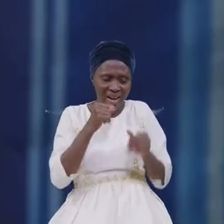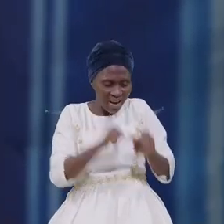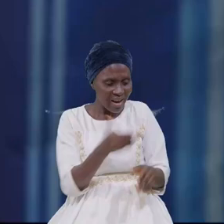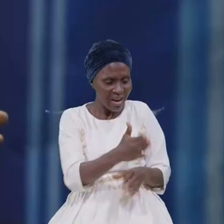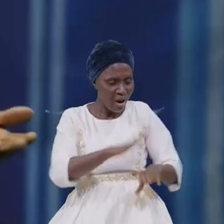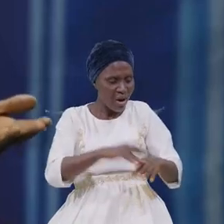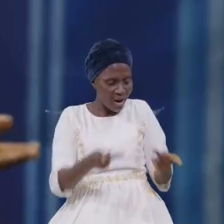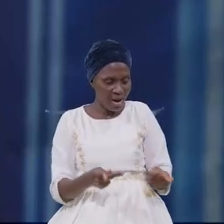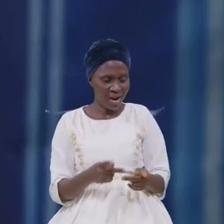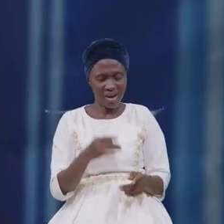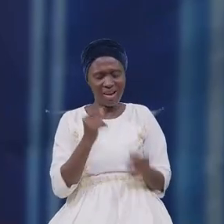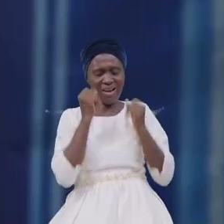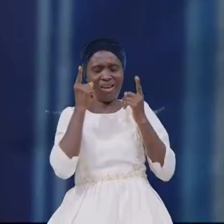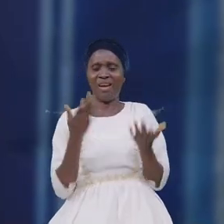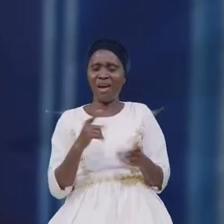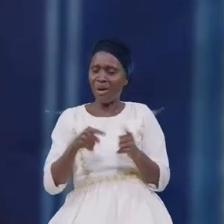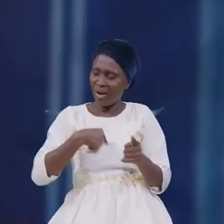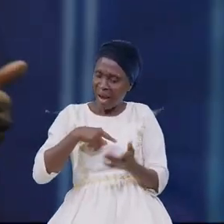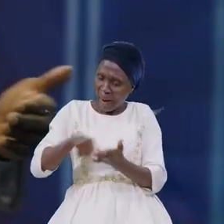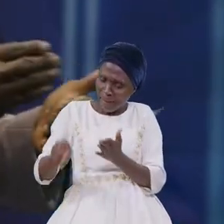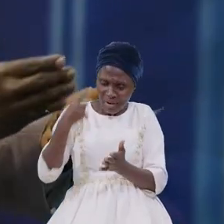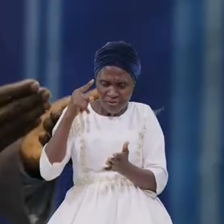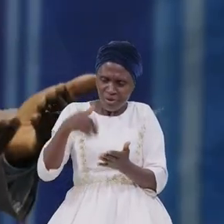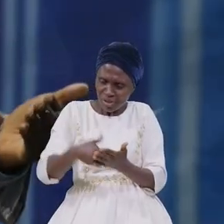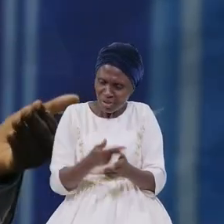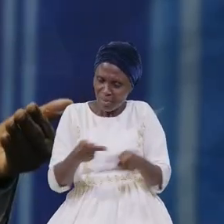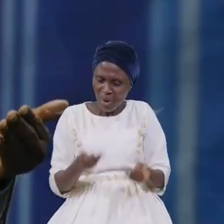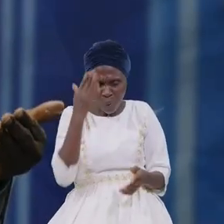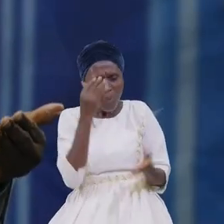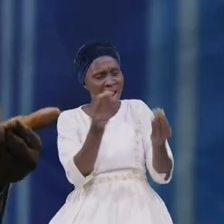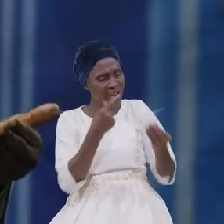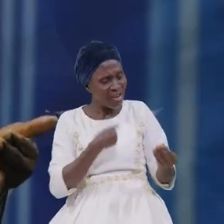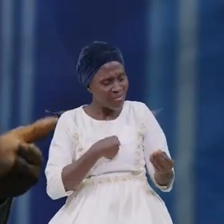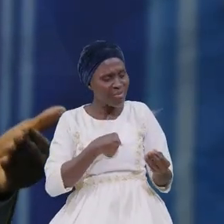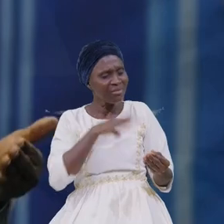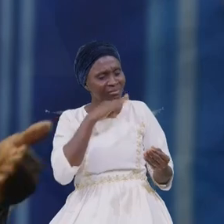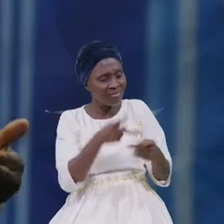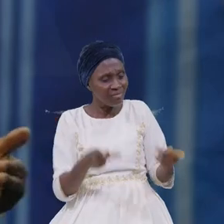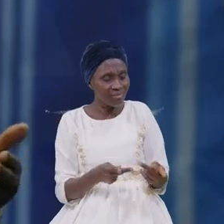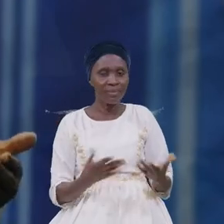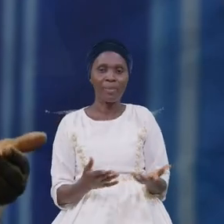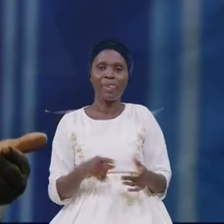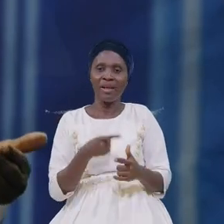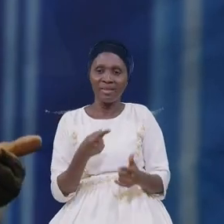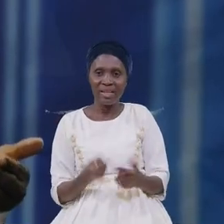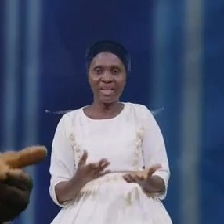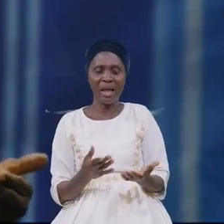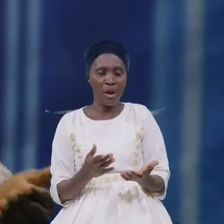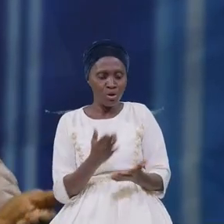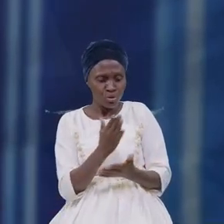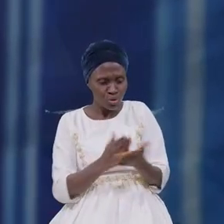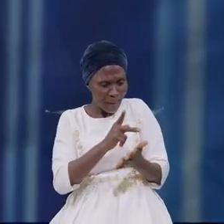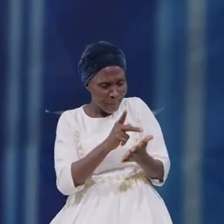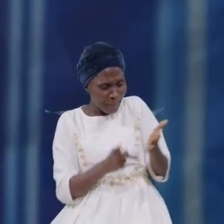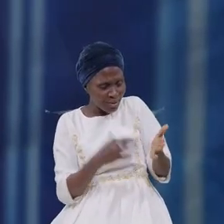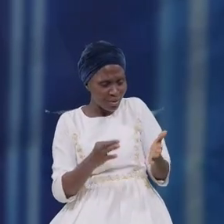les taches sont encore là-bas. Mais comment j'ai acheté de nouvelles assiettes et on me donne ce qui est vieux, ce qui est sale? Une partie est